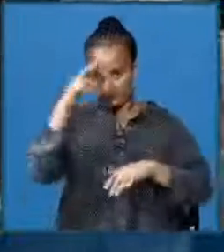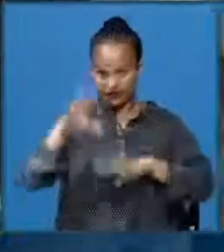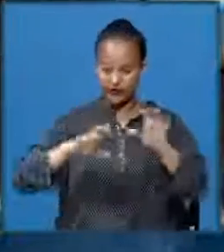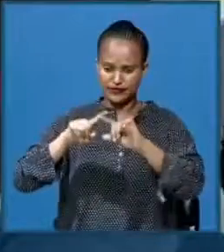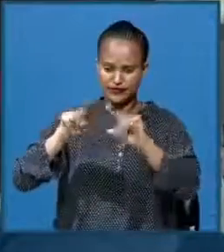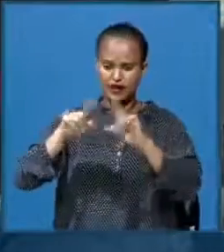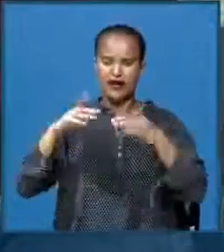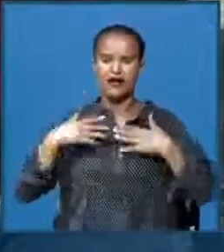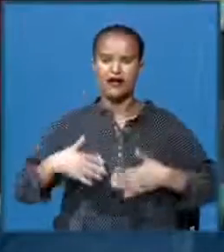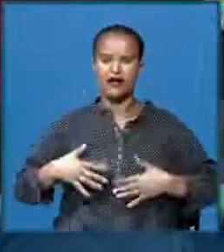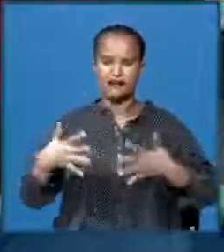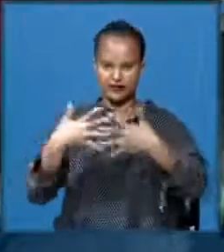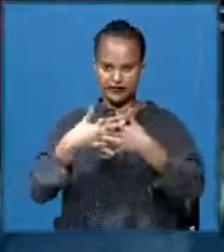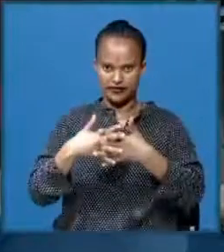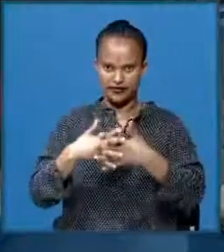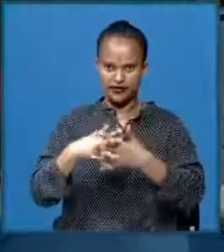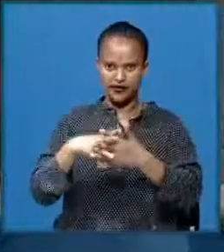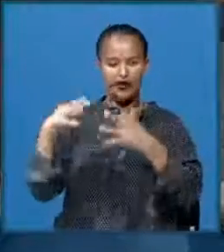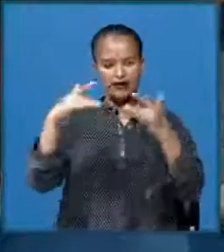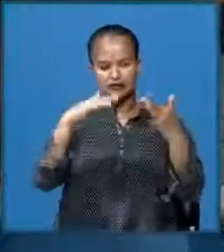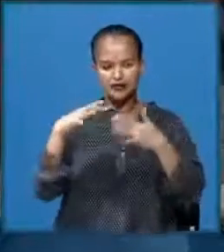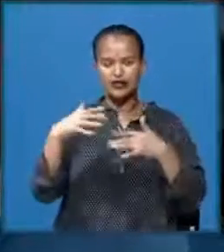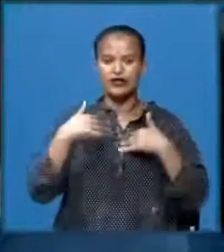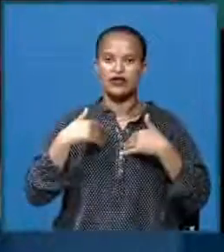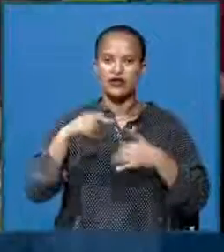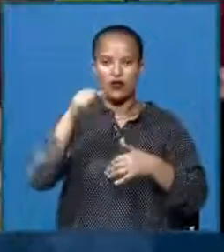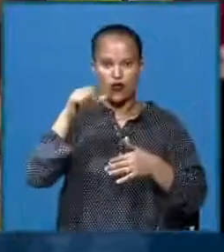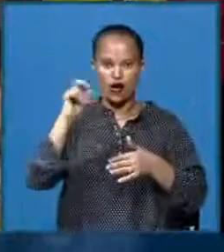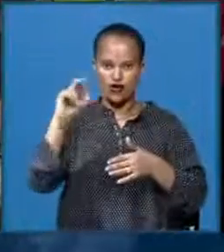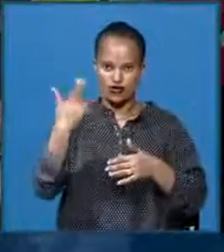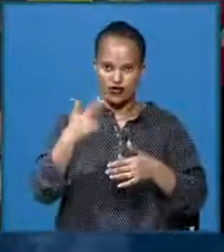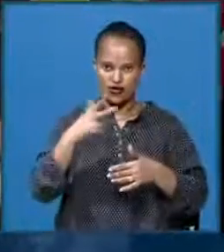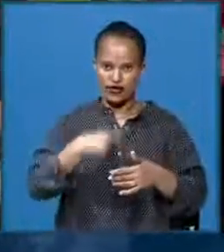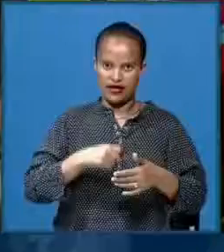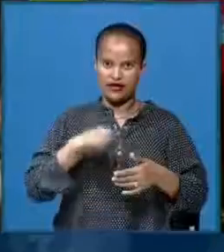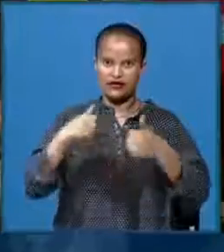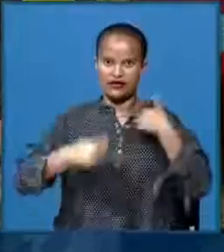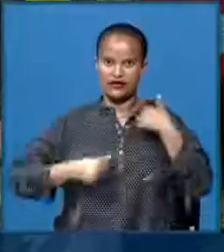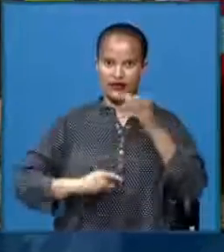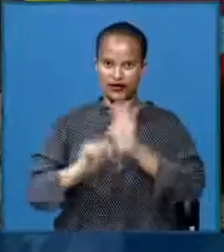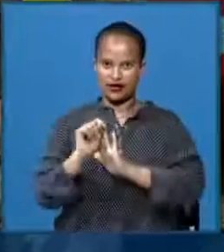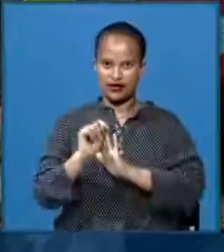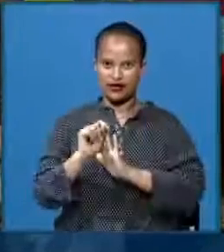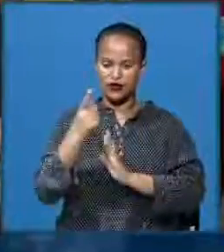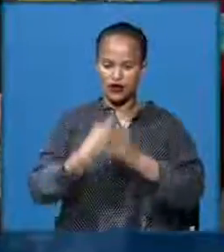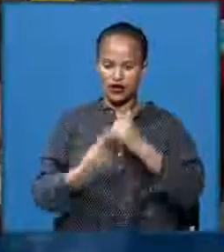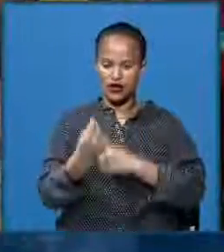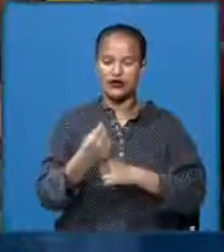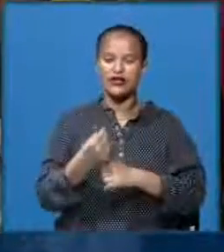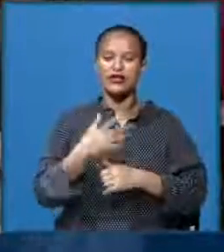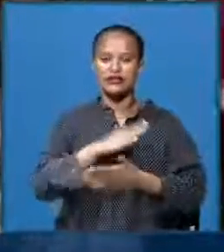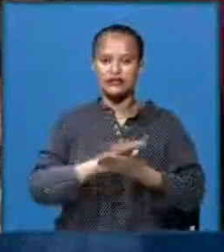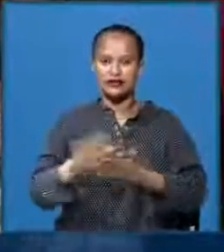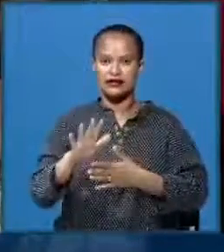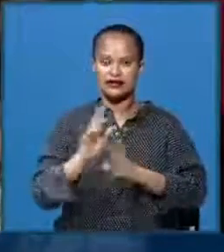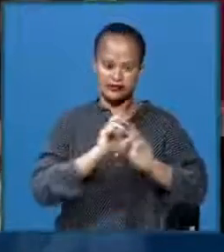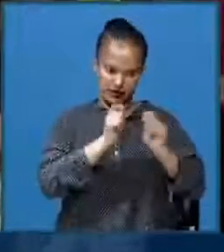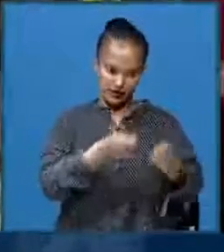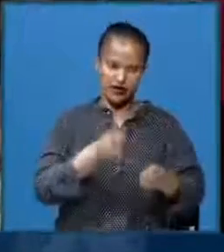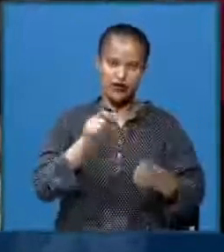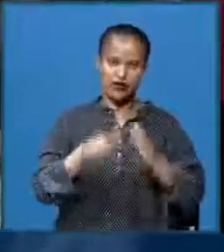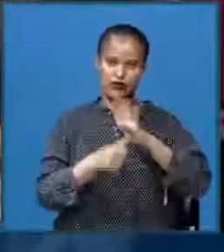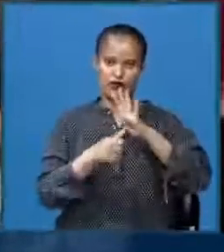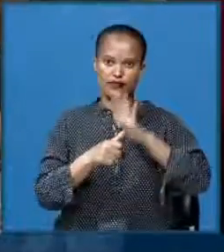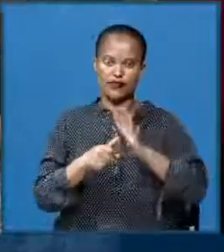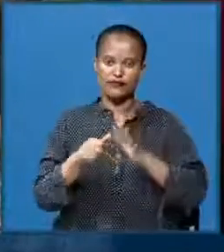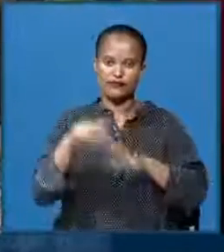ዝተፈላለዩ ኣካላት ብምትሕባር ኣብ ቅድመ ግንባር ይኳሽሓን ዘለዋ ዋዕሮታት ኣባላት ሰራዊት ትግራይ መናፅህ ውልቃዊ ፅሬት ከም ዘበርከተ ዝሓበራ ኣዶ መንበር